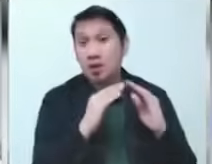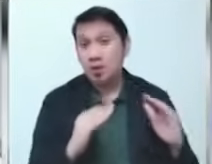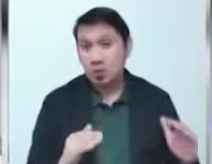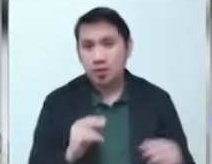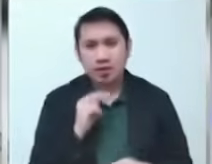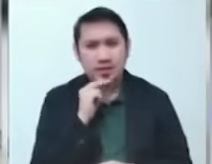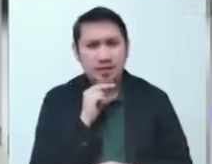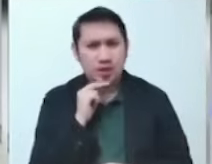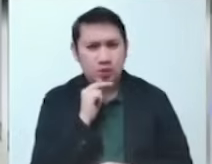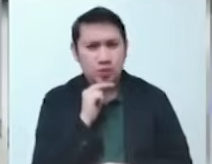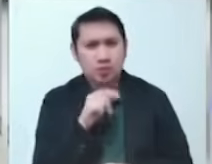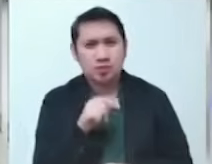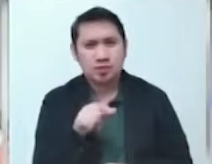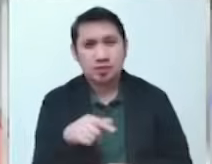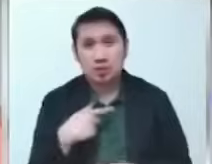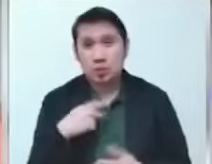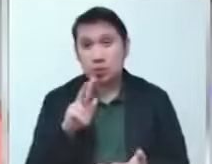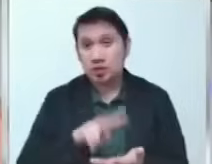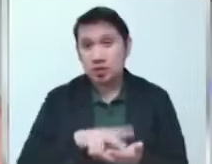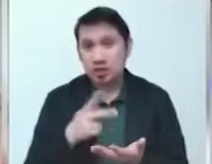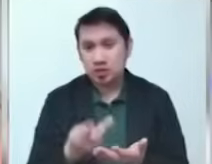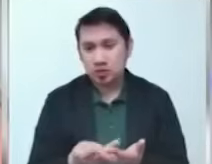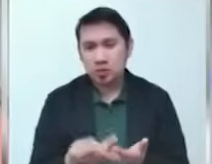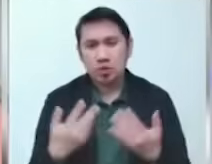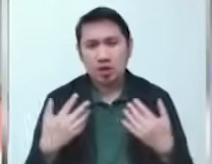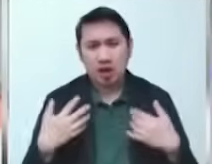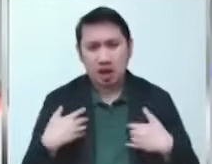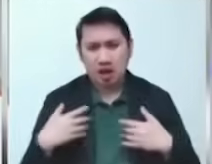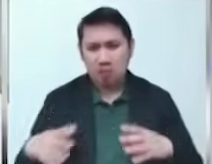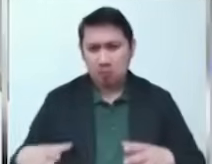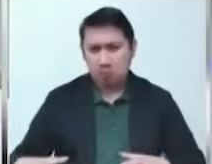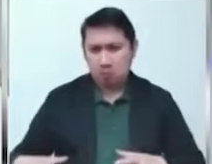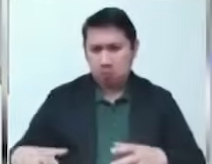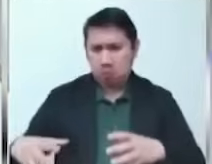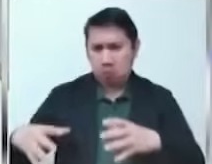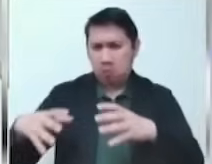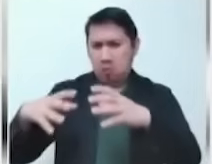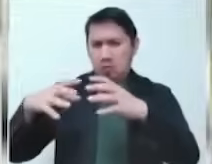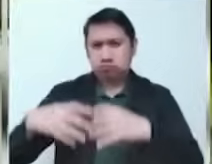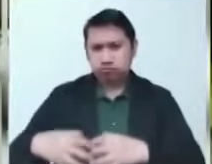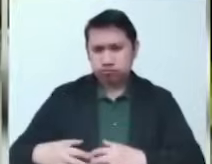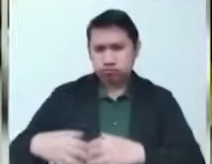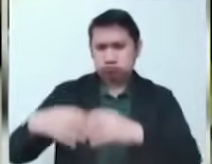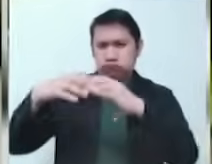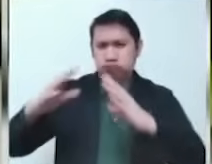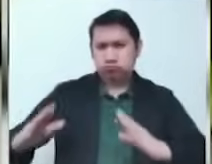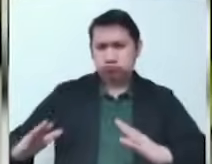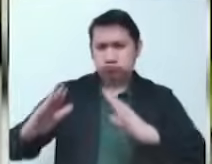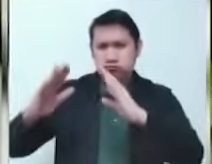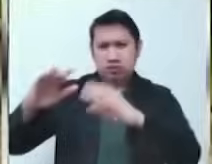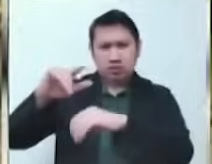na ang kusina tinubuan ng napakalaking punso. Ano kaya ang nakatira dito?